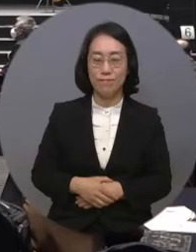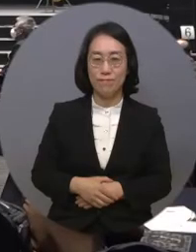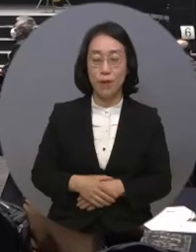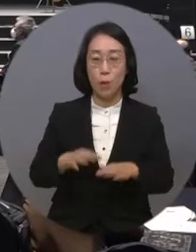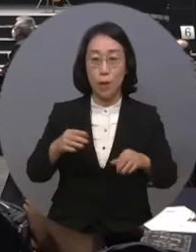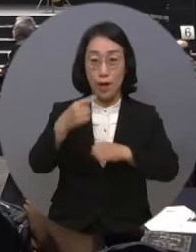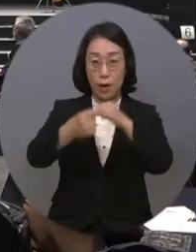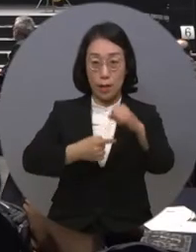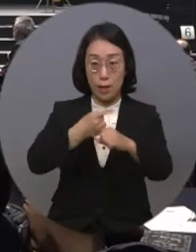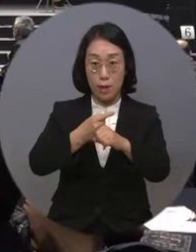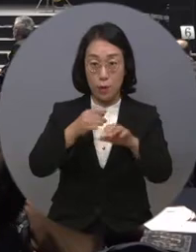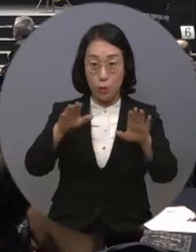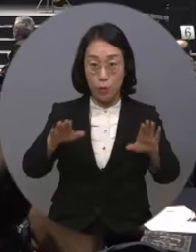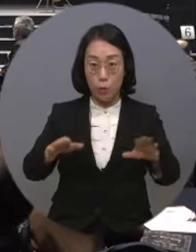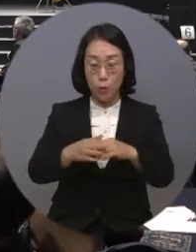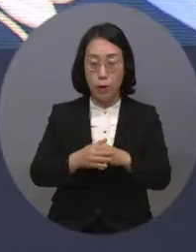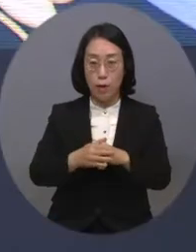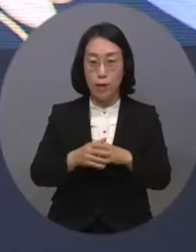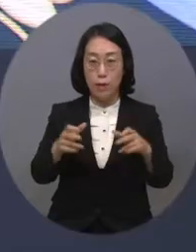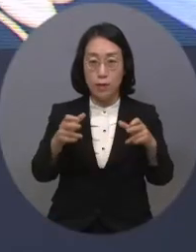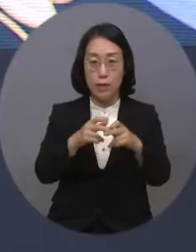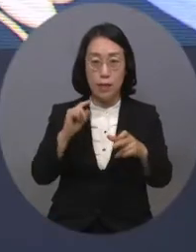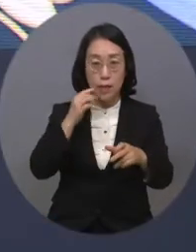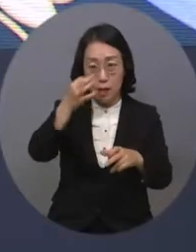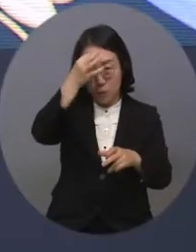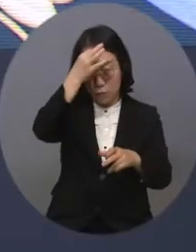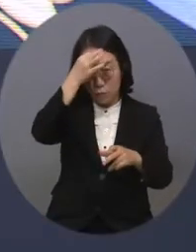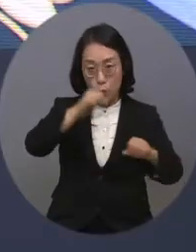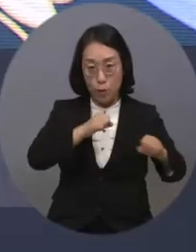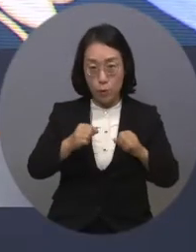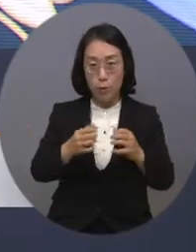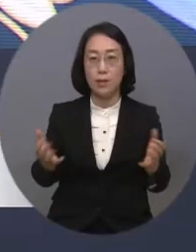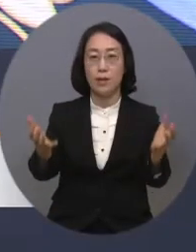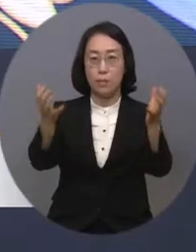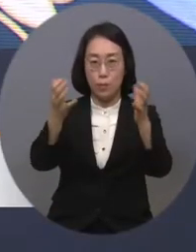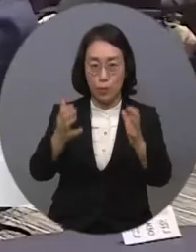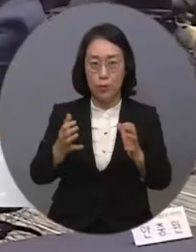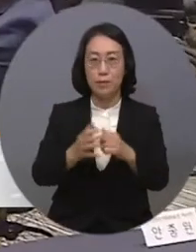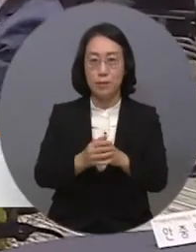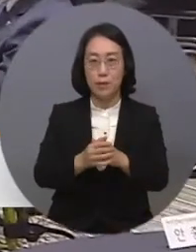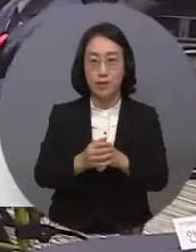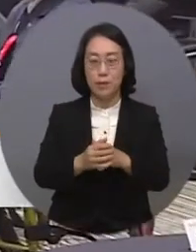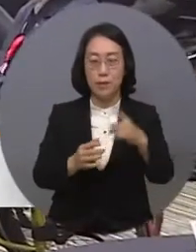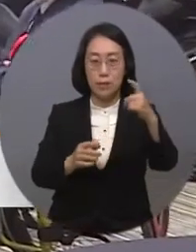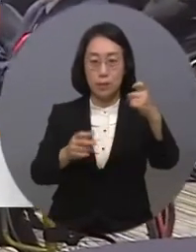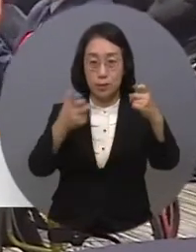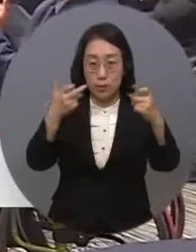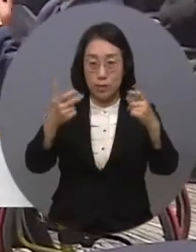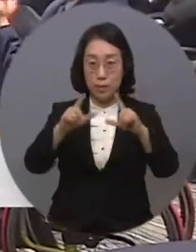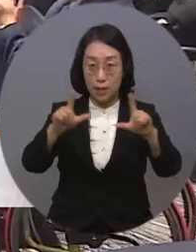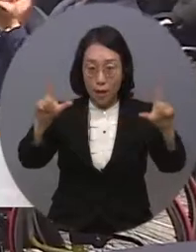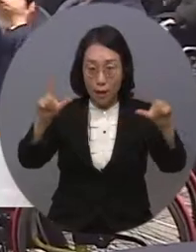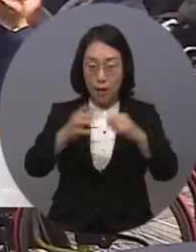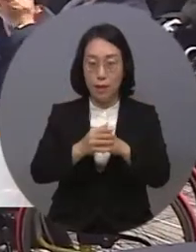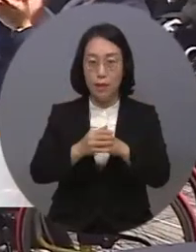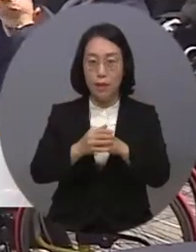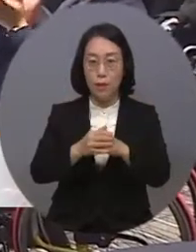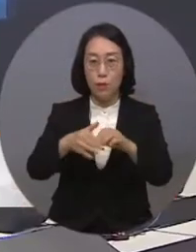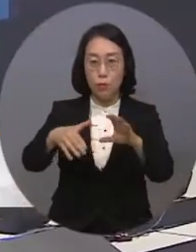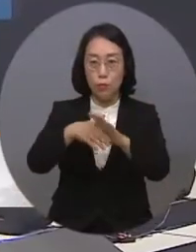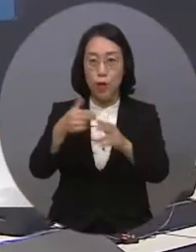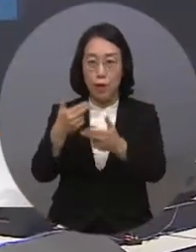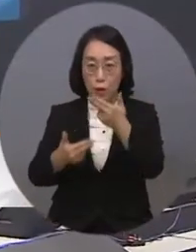올해 장애예술인들이 한 자리에 모였습니다. 지난 17일 문화체육관광부와